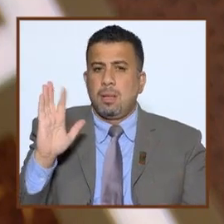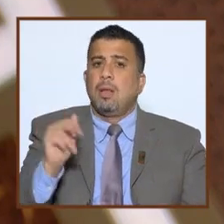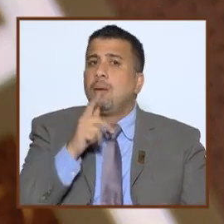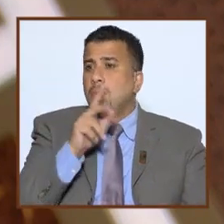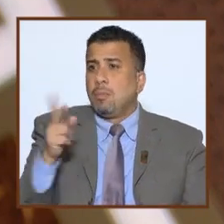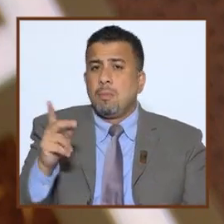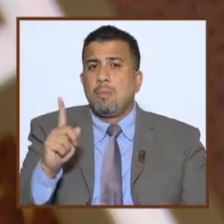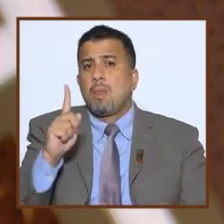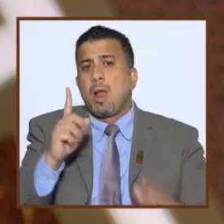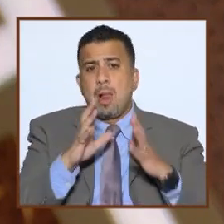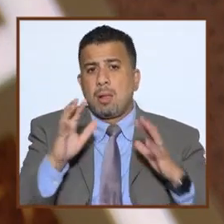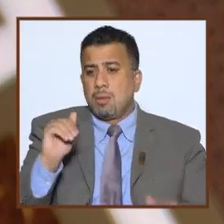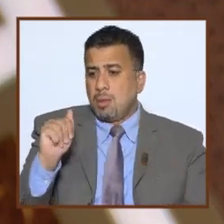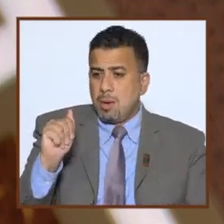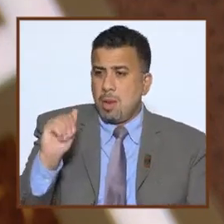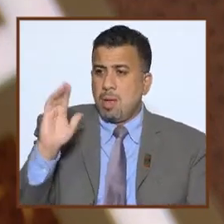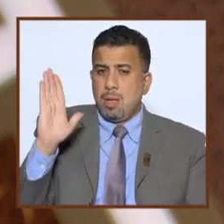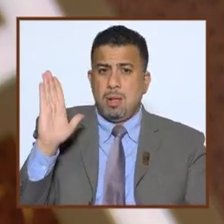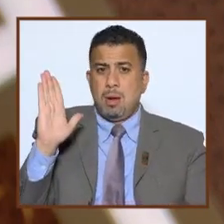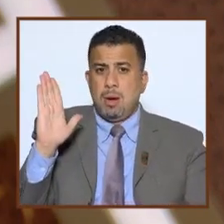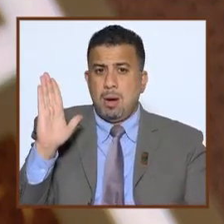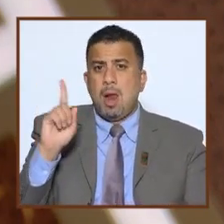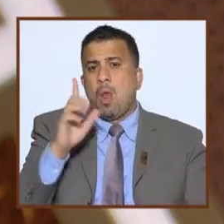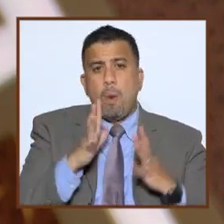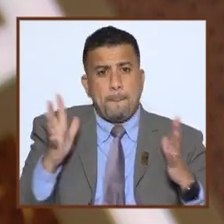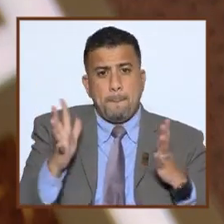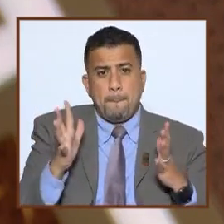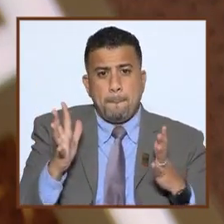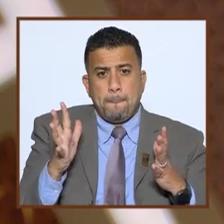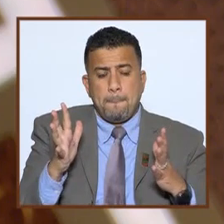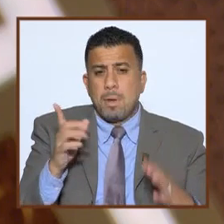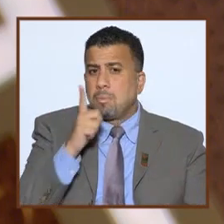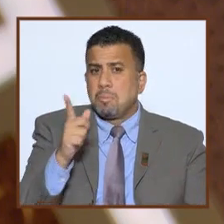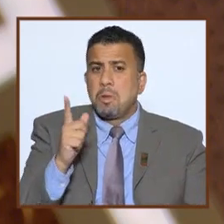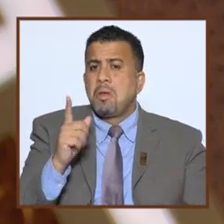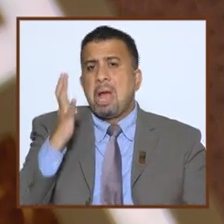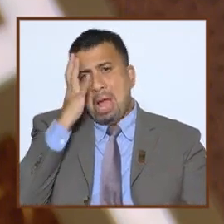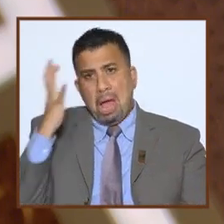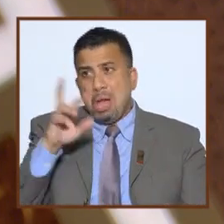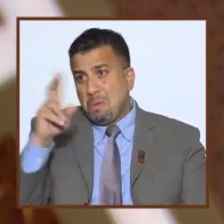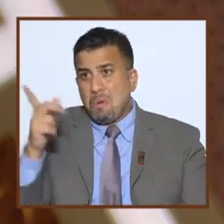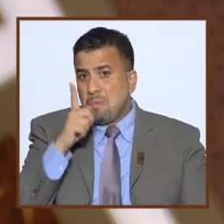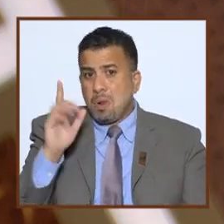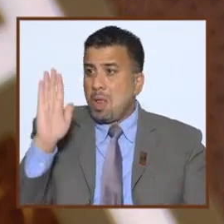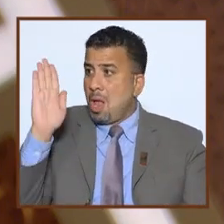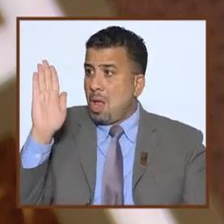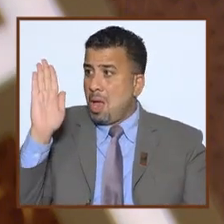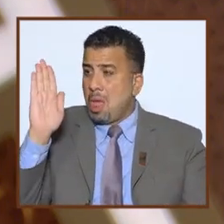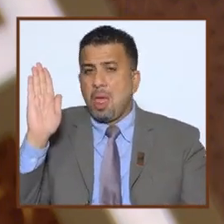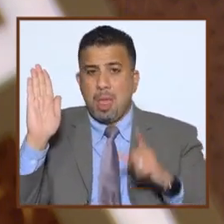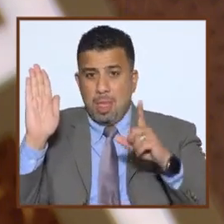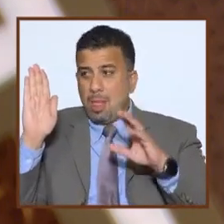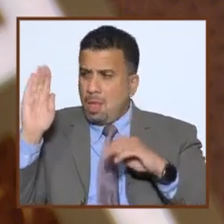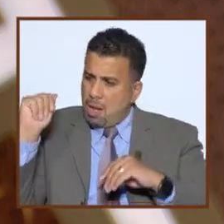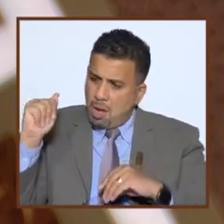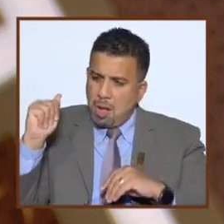ما تكبر في الرفع ومن اهل العلم يقول لا تكبر لا في اول السجود ولا فئه ولا في القيام